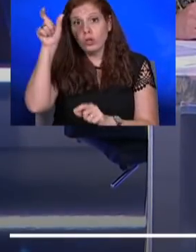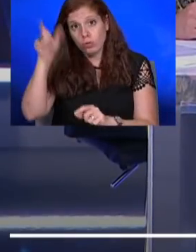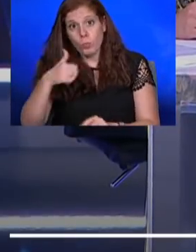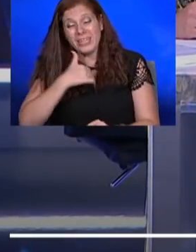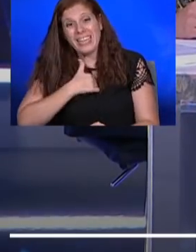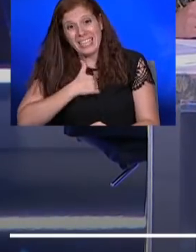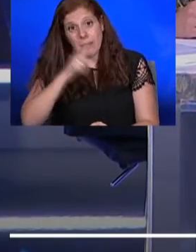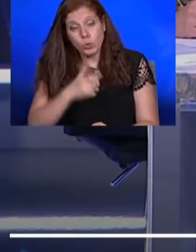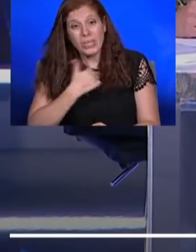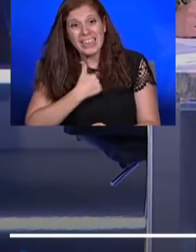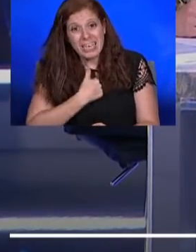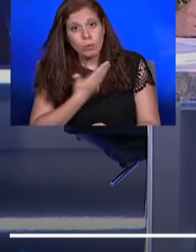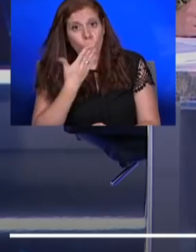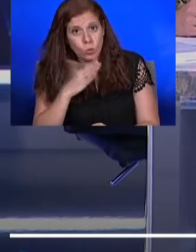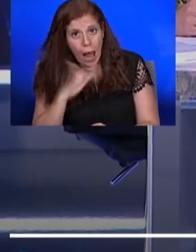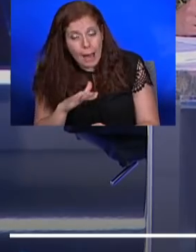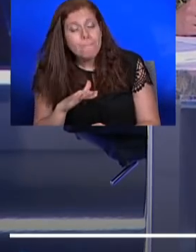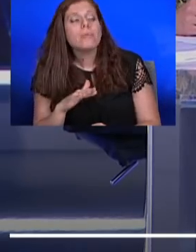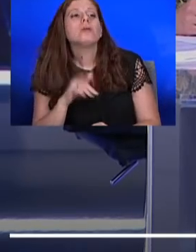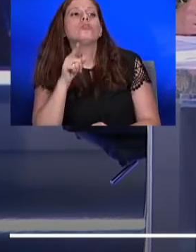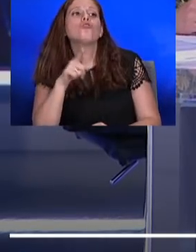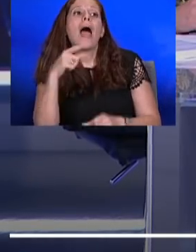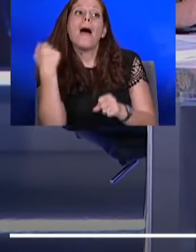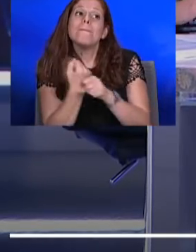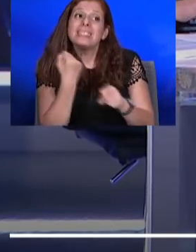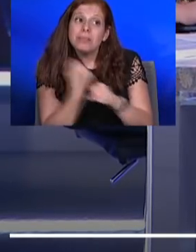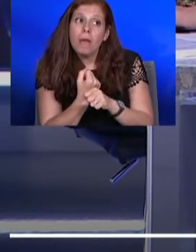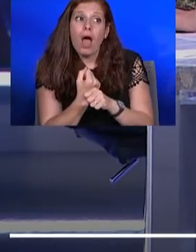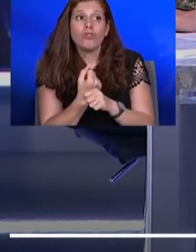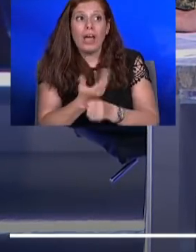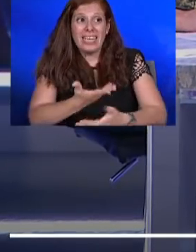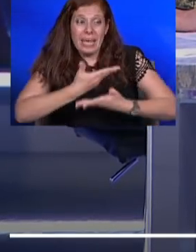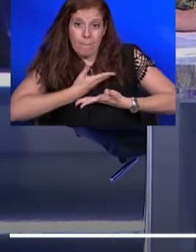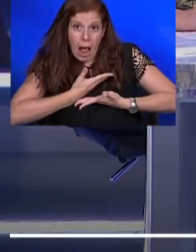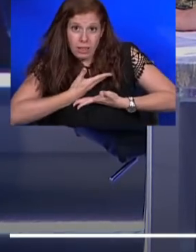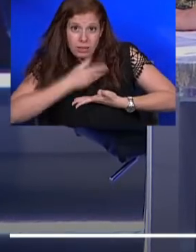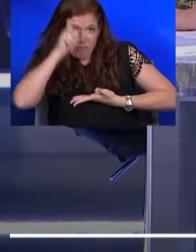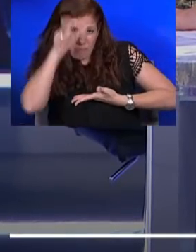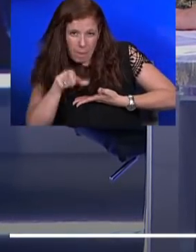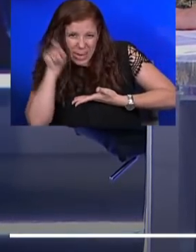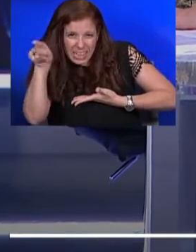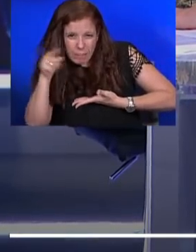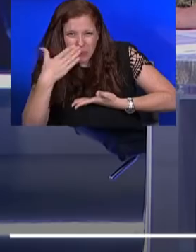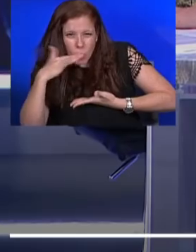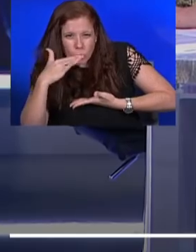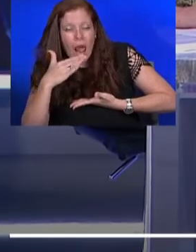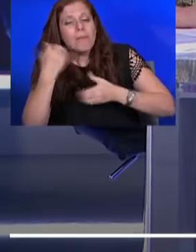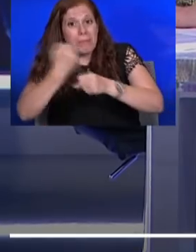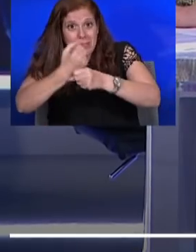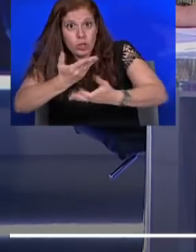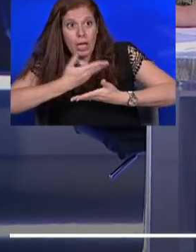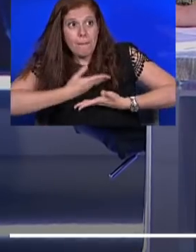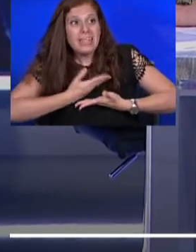שהמשימה שקיבלתי בעצם מהדמות הזאת זה בעצם להתחיל 10 שבועות של